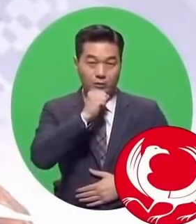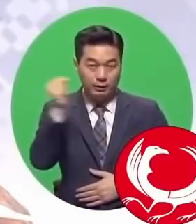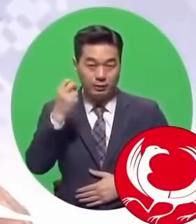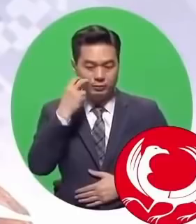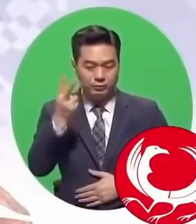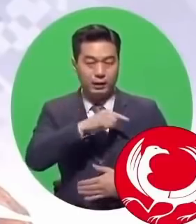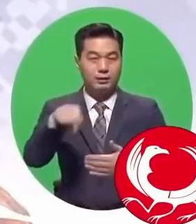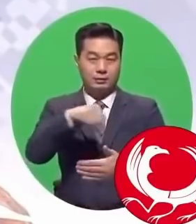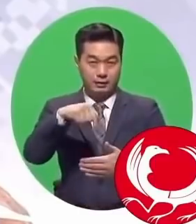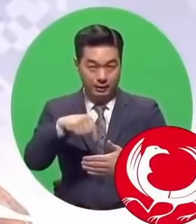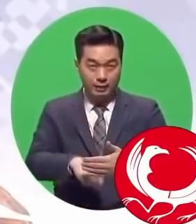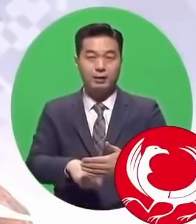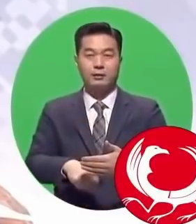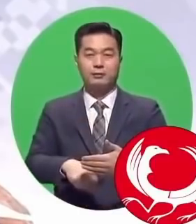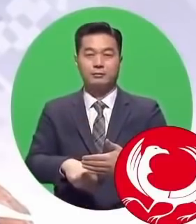두 달 안에